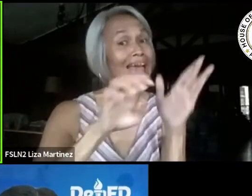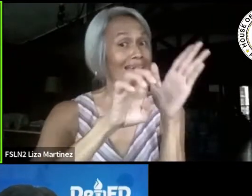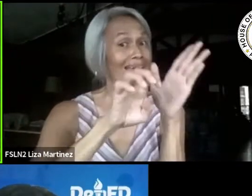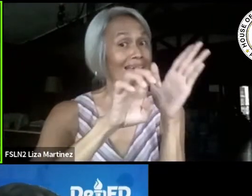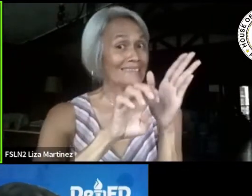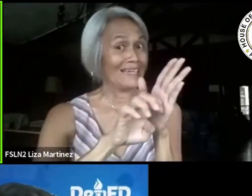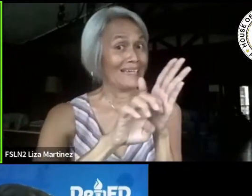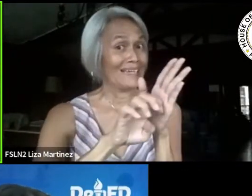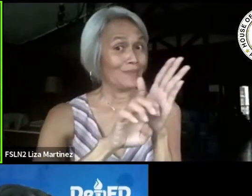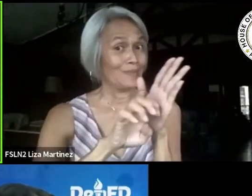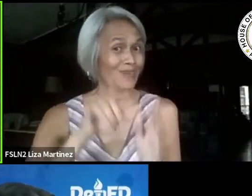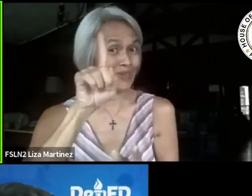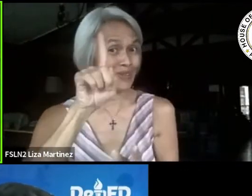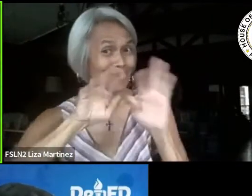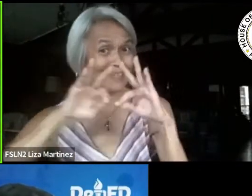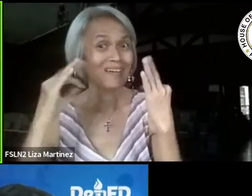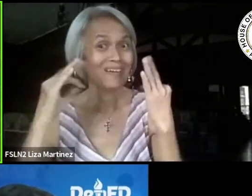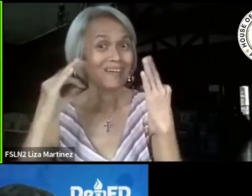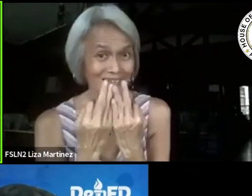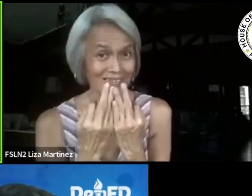na